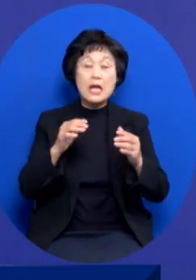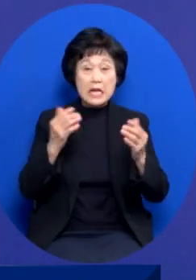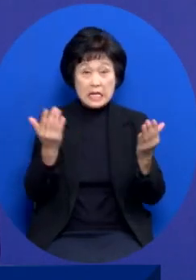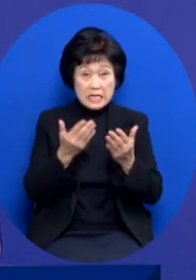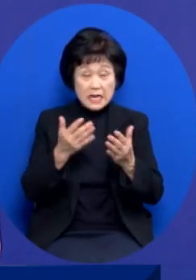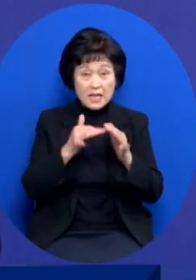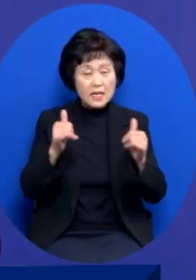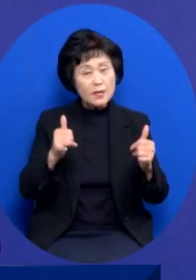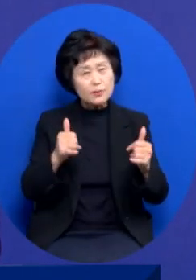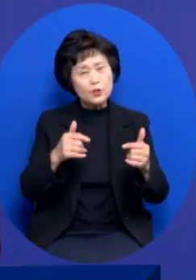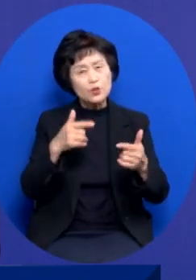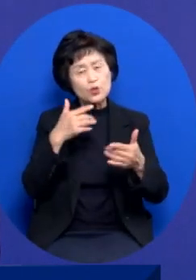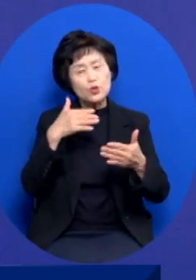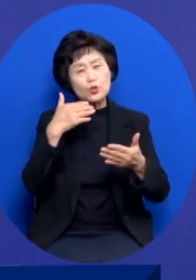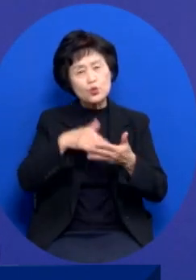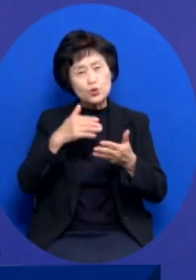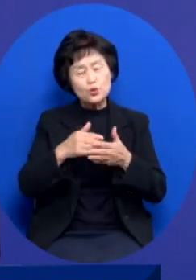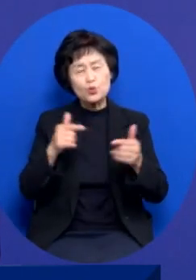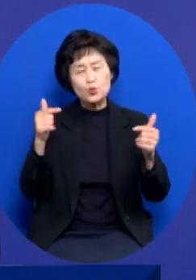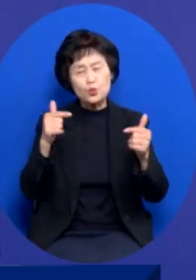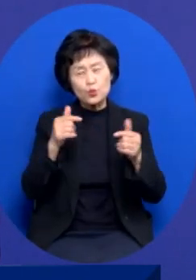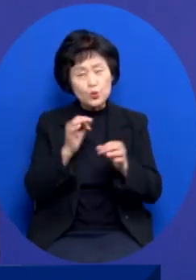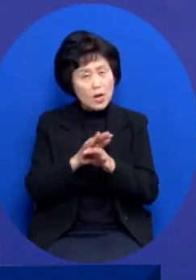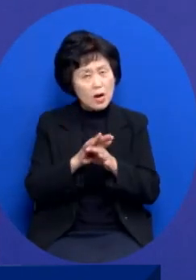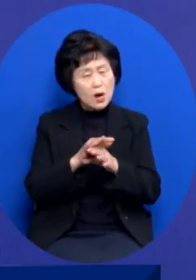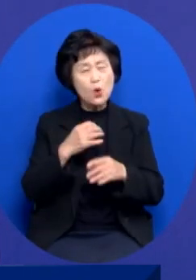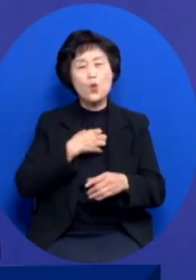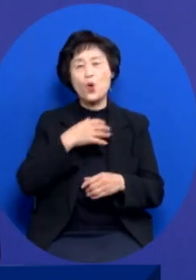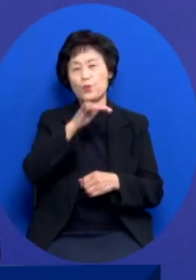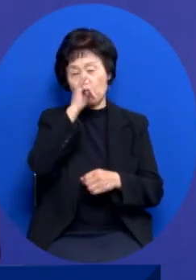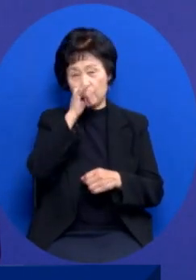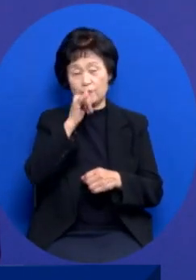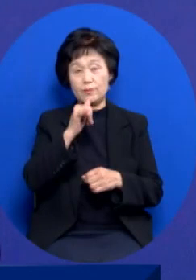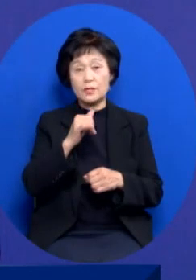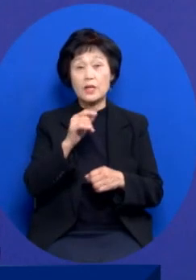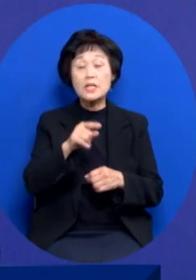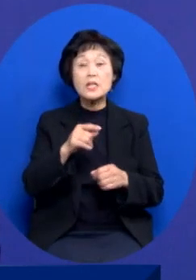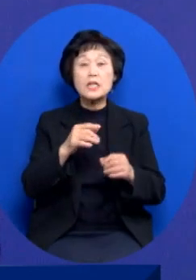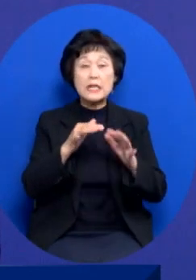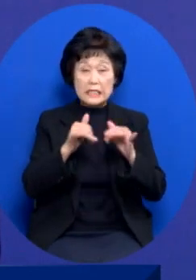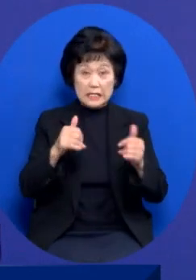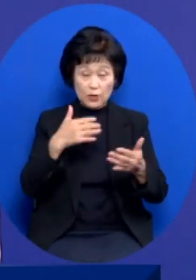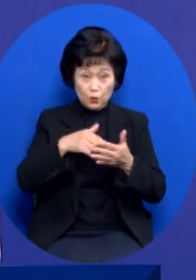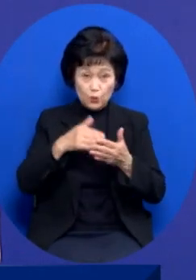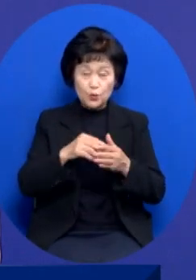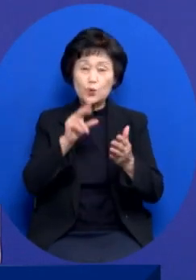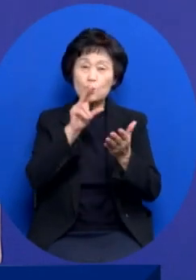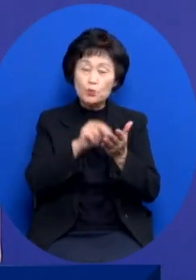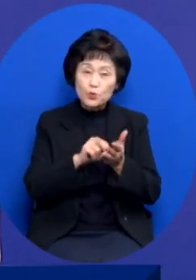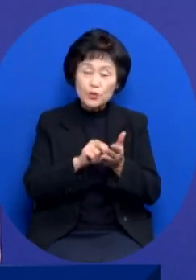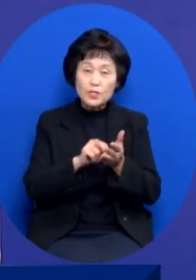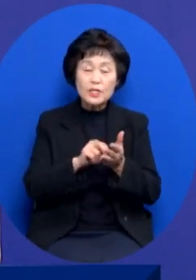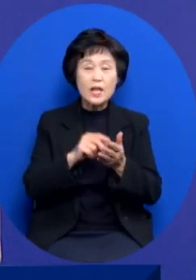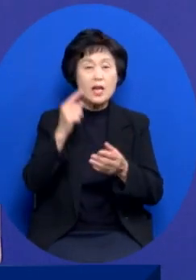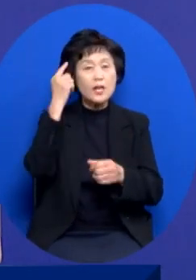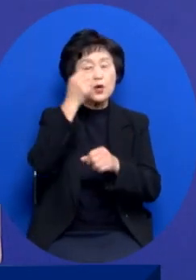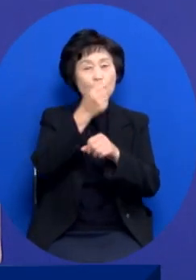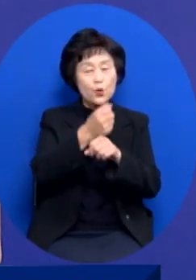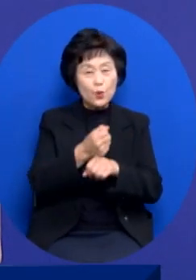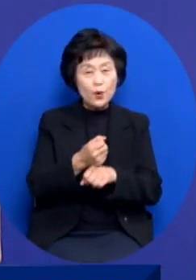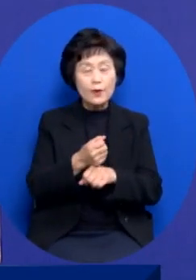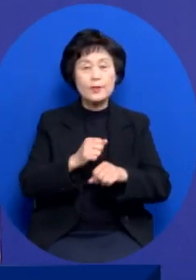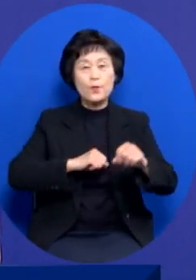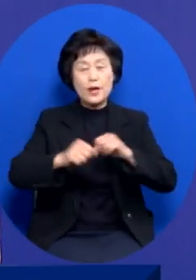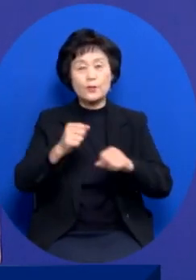나오고 있는데요. 재계와 학계, 종교계가 손을 잡고 인구 문제 해결을 위한 민간 연구기관을 출범했습니다. 김인혜